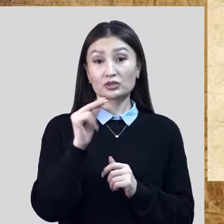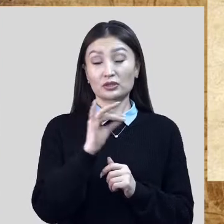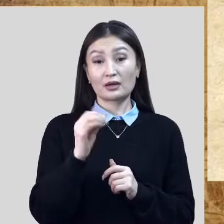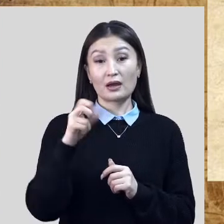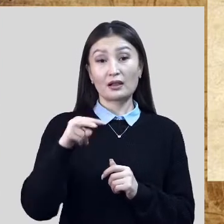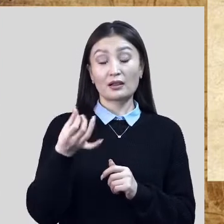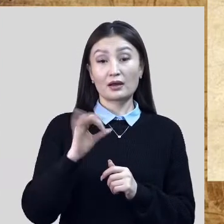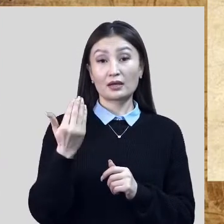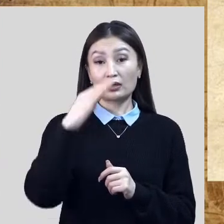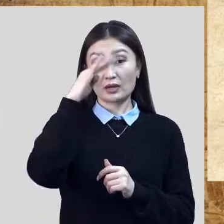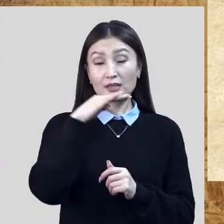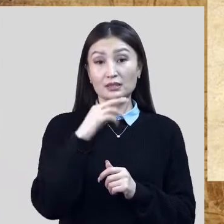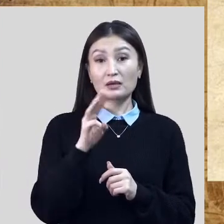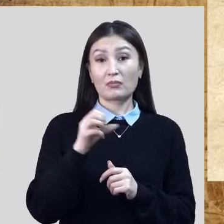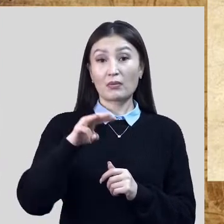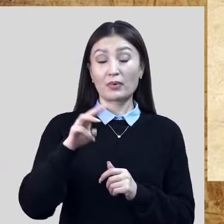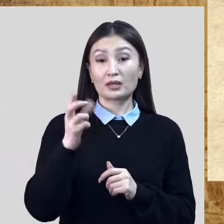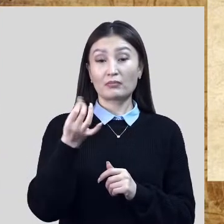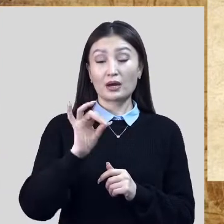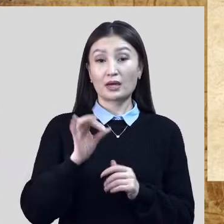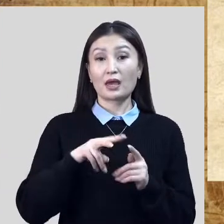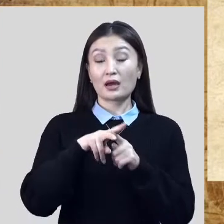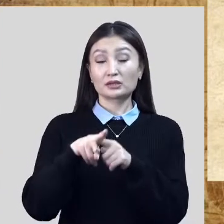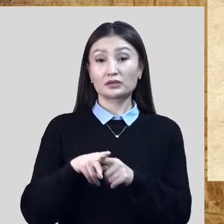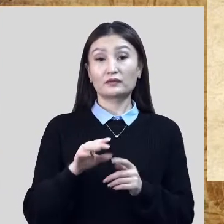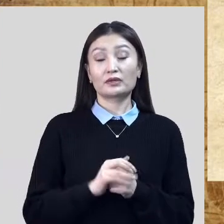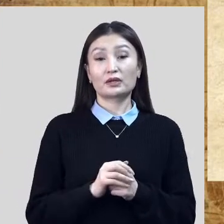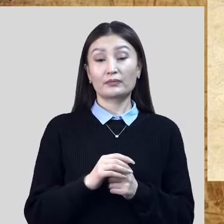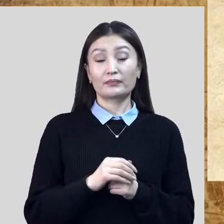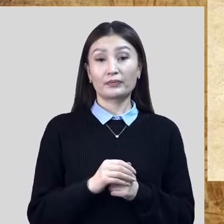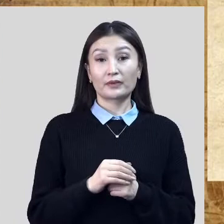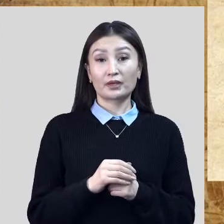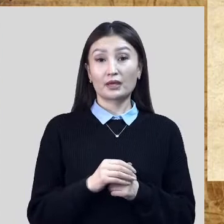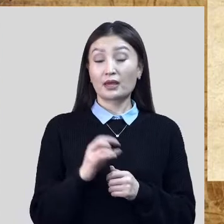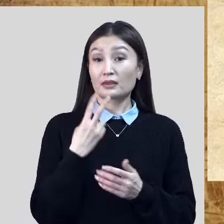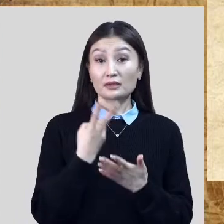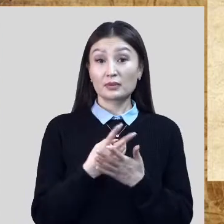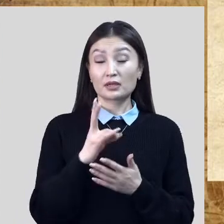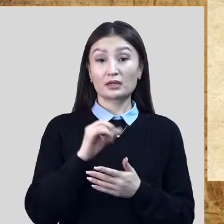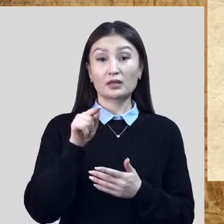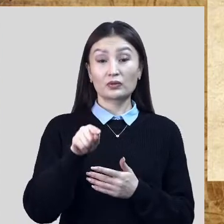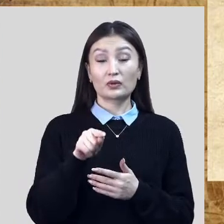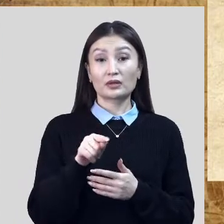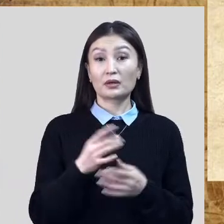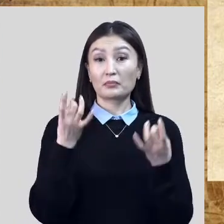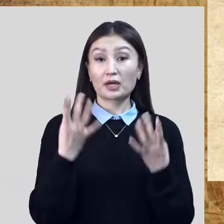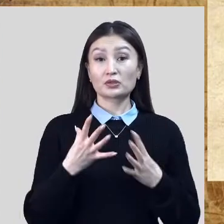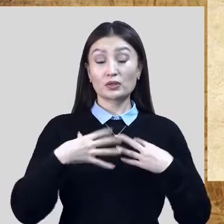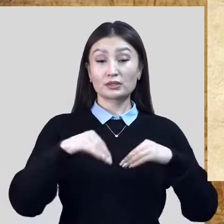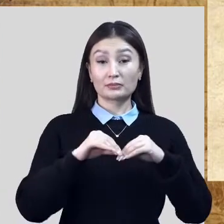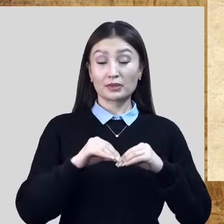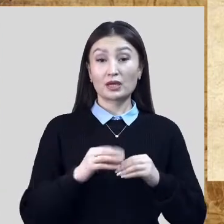Ее отец Мамадбай был кочевником из рода Мунгуш. Несмотря на то, что она была из простой